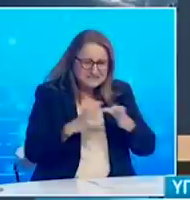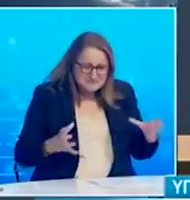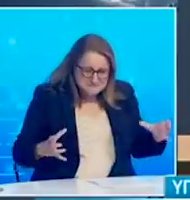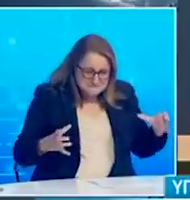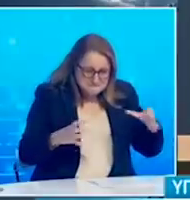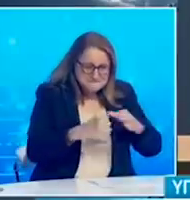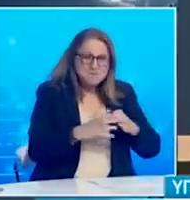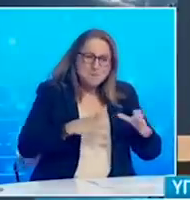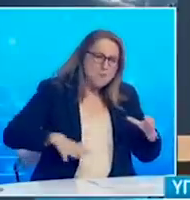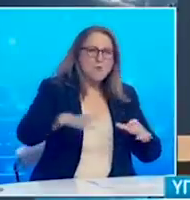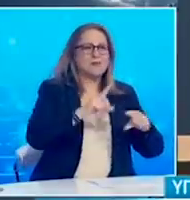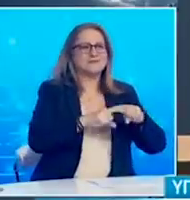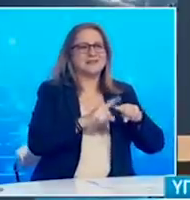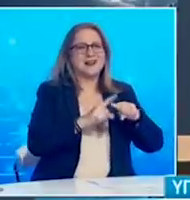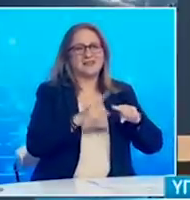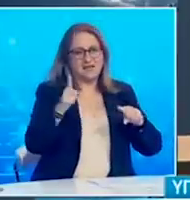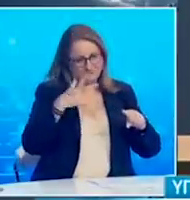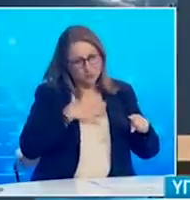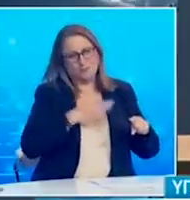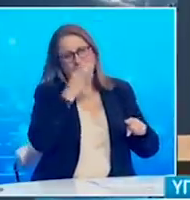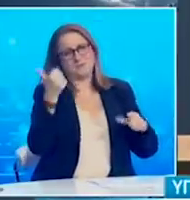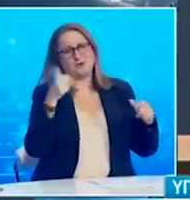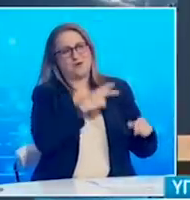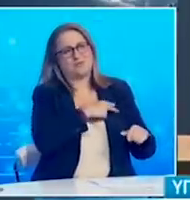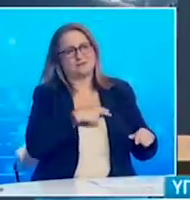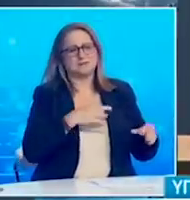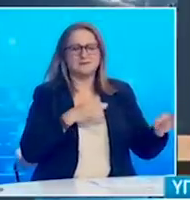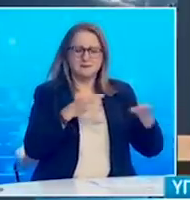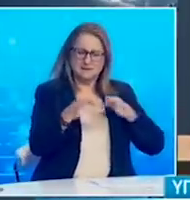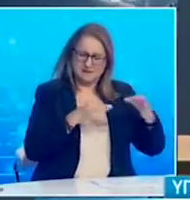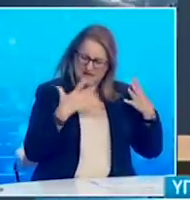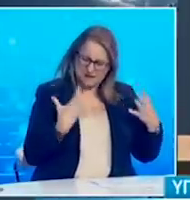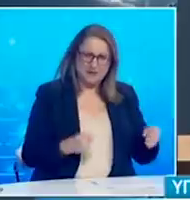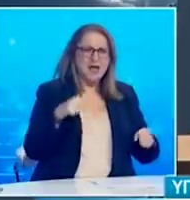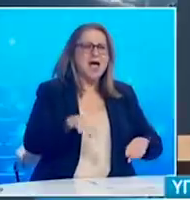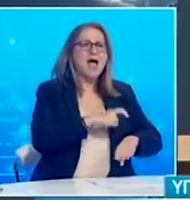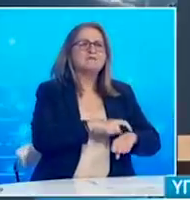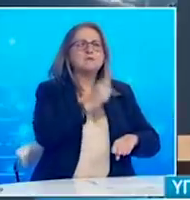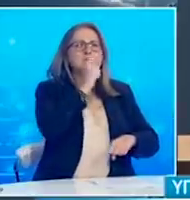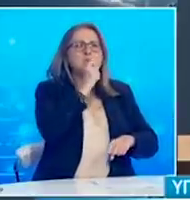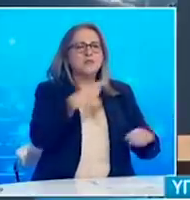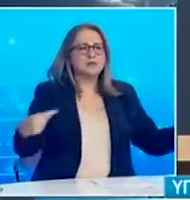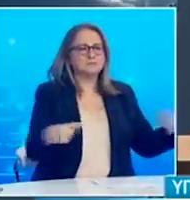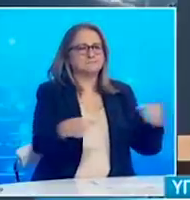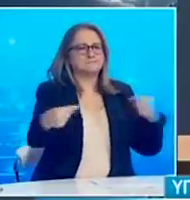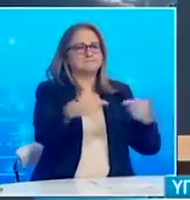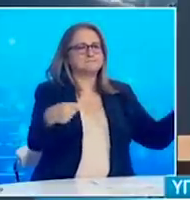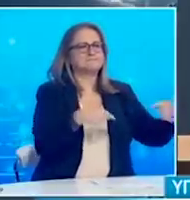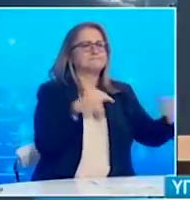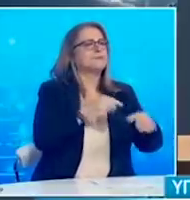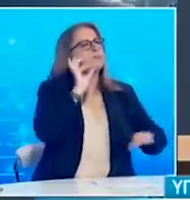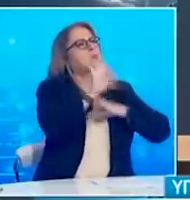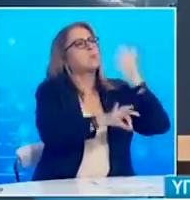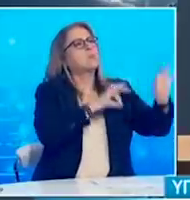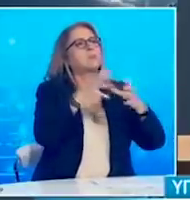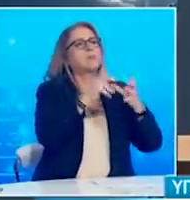κατεύθυνση στο να μην αποτελεί το ζήτημα της πανδημίας θέμα αντιπαράθεσης μεταξύ των διαφορετικών πολιτικών δυνάμεων. Νομίζω ότι αυτή ήταν η κατεύθυνση